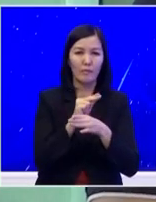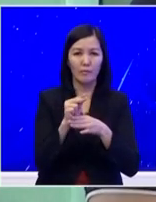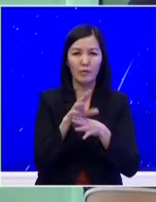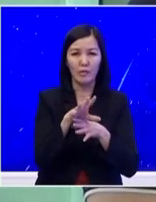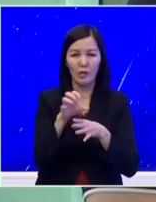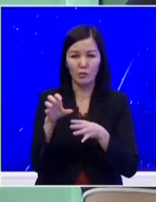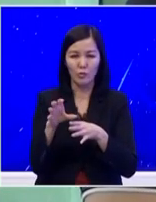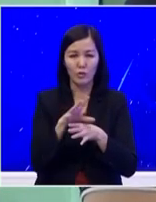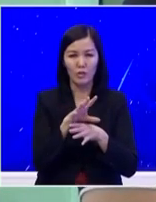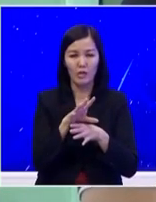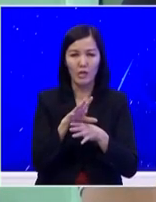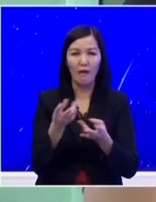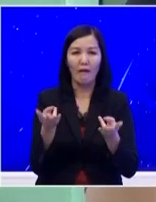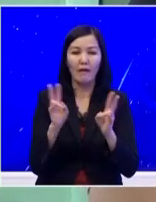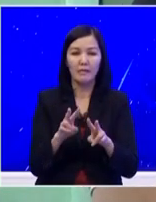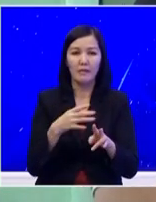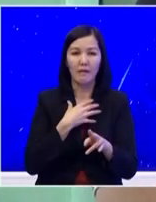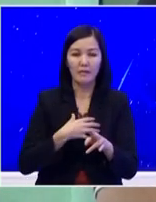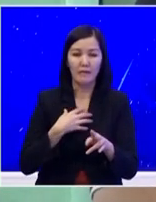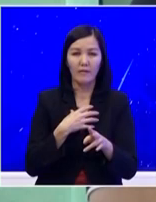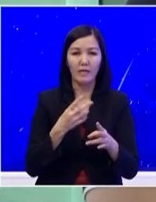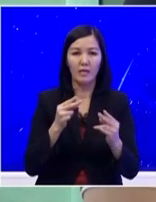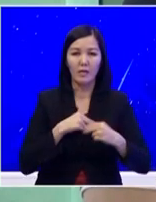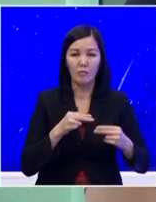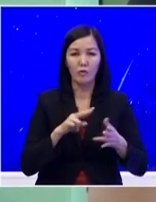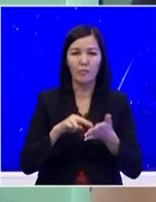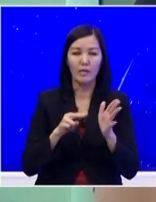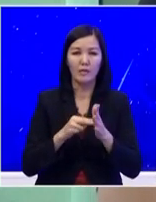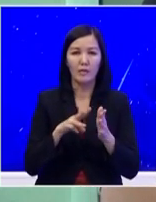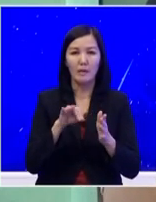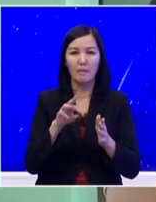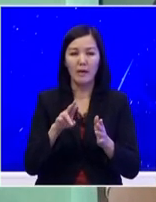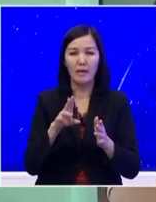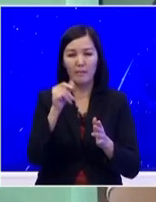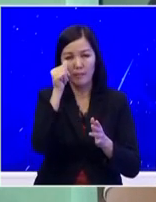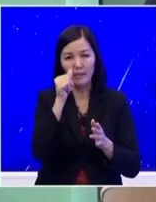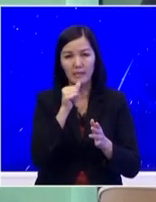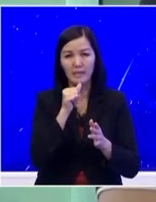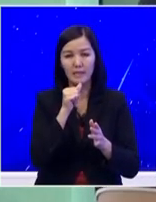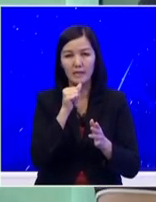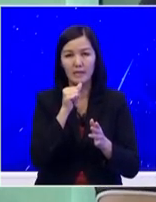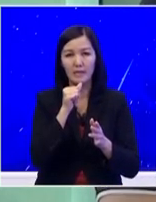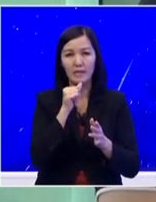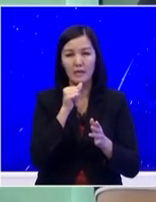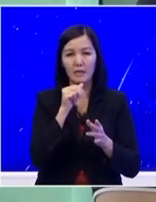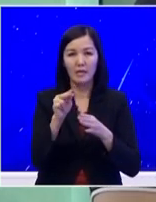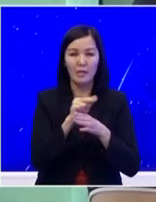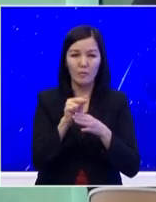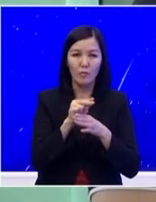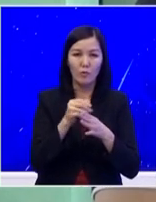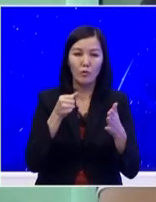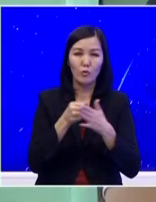парка. Остальные основные работы мы планируем вот в мае месяце выводить людей на ремонт и